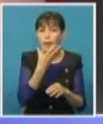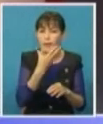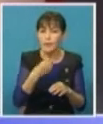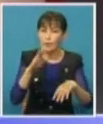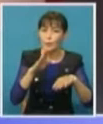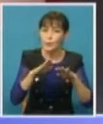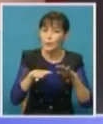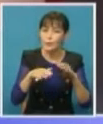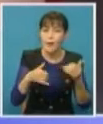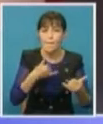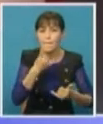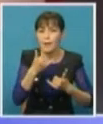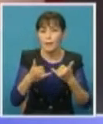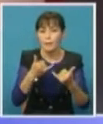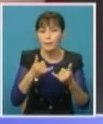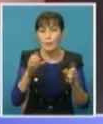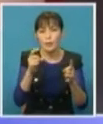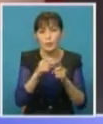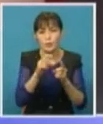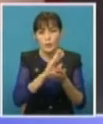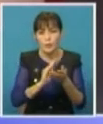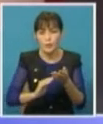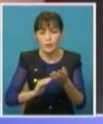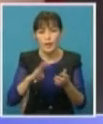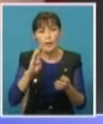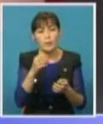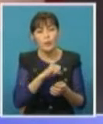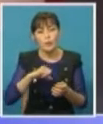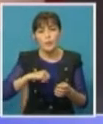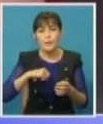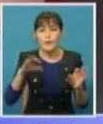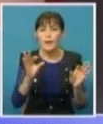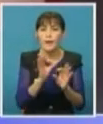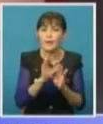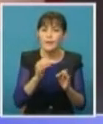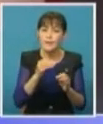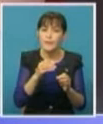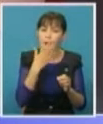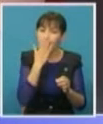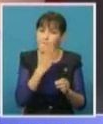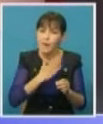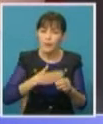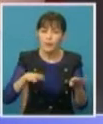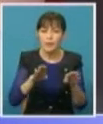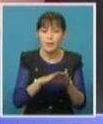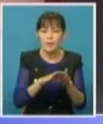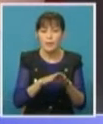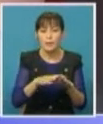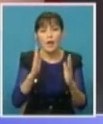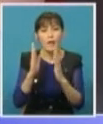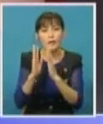түрде жазылған әндер болып шығып жатыр. Әдекең өзінің әндері лирикаға жақын, махаббатқа жақын, мынау табиғатты